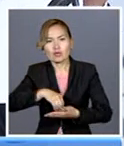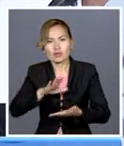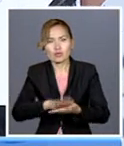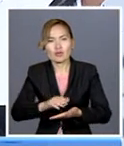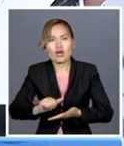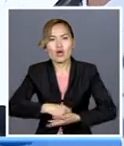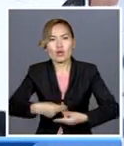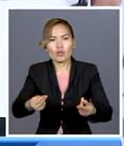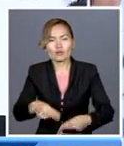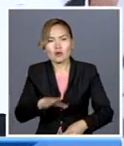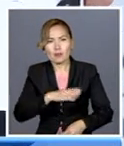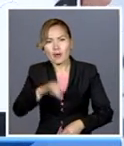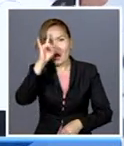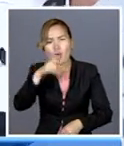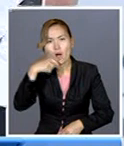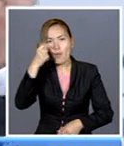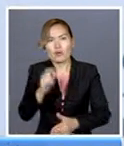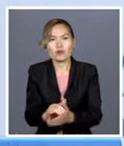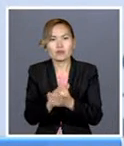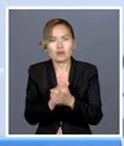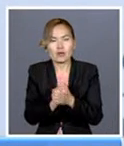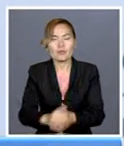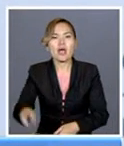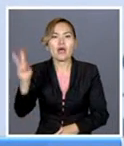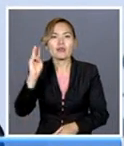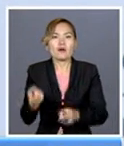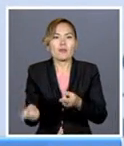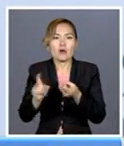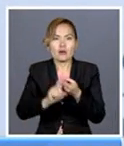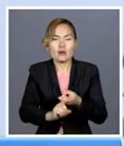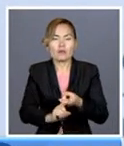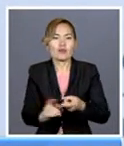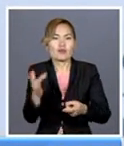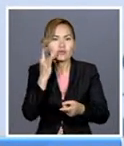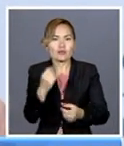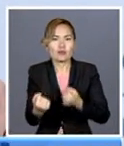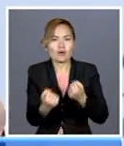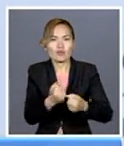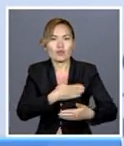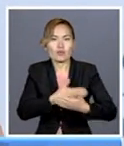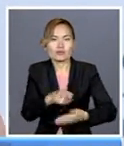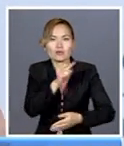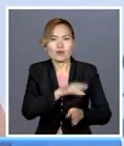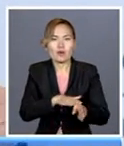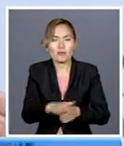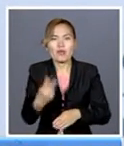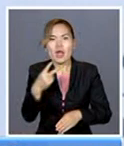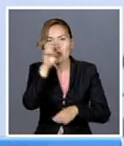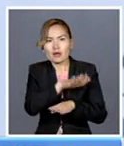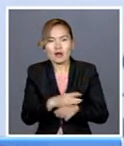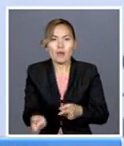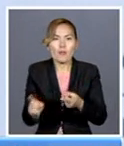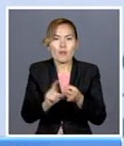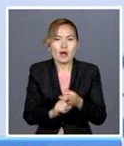айғақтайды. Осы сәттен бастап Қазақстан мен Украина дипломатиялық қарым-қатынастың берік қазығын қақты. Бүгінде екі елдің байланысы